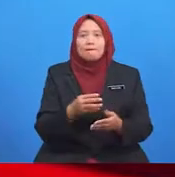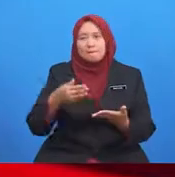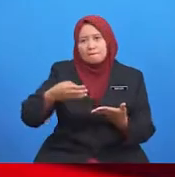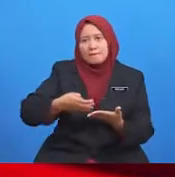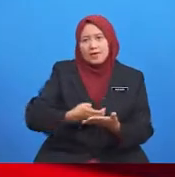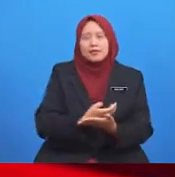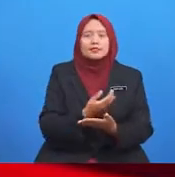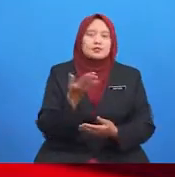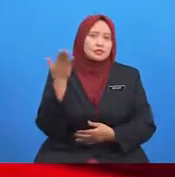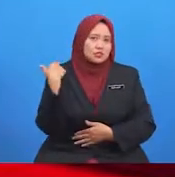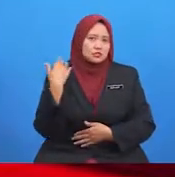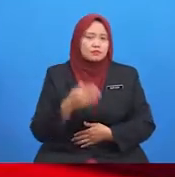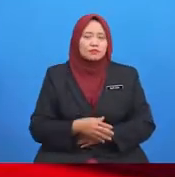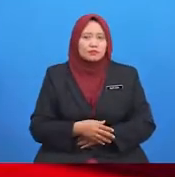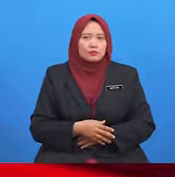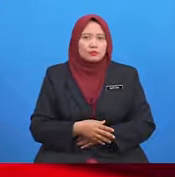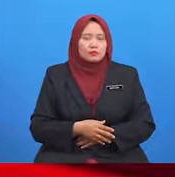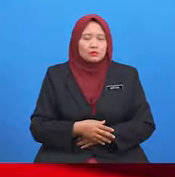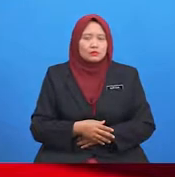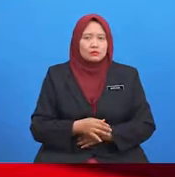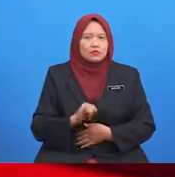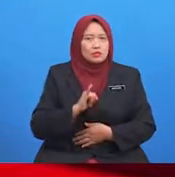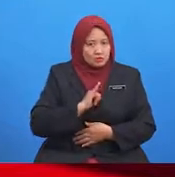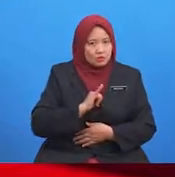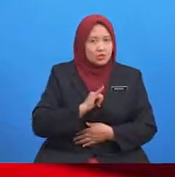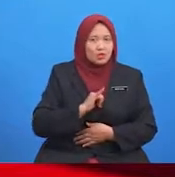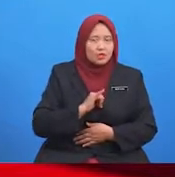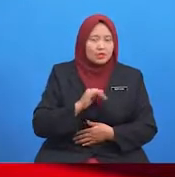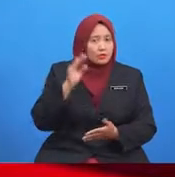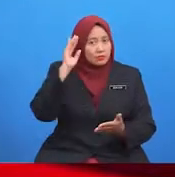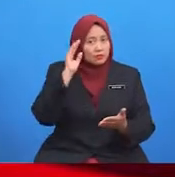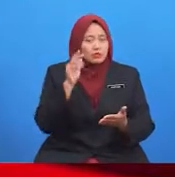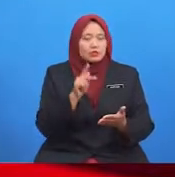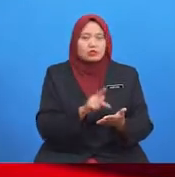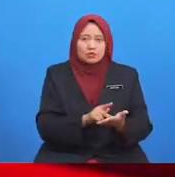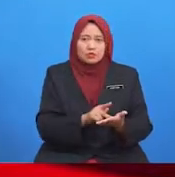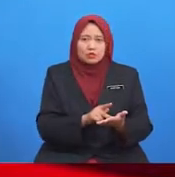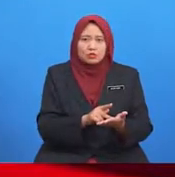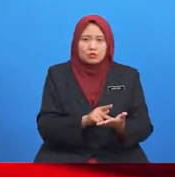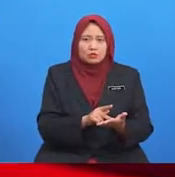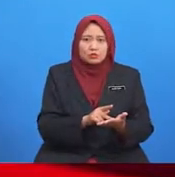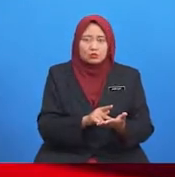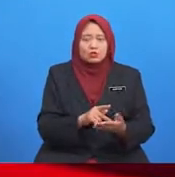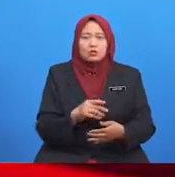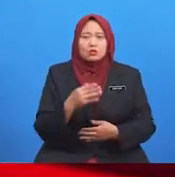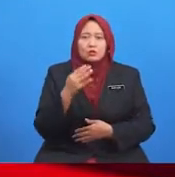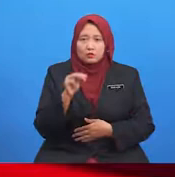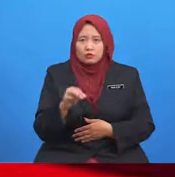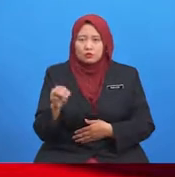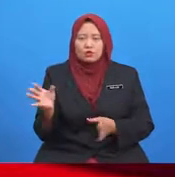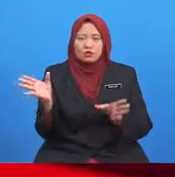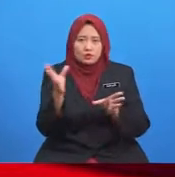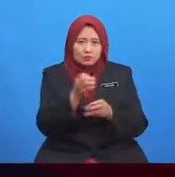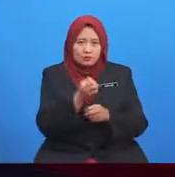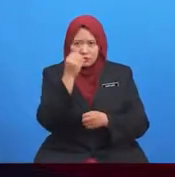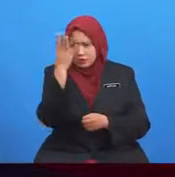Cikgu percaya murid-murid pastinya dapat menyatakan kelemahan produk yang ditunjukkan sebentar tadi,